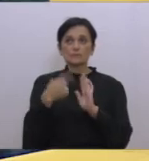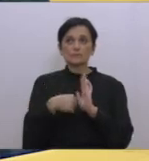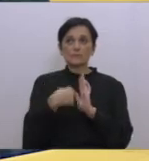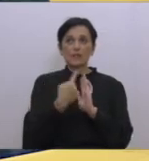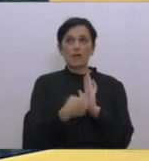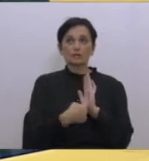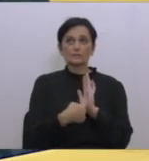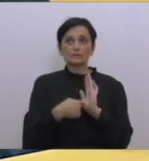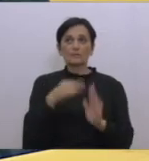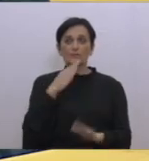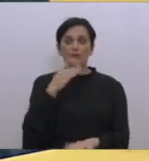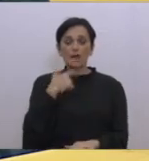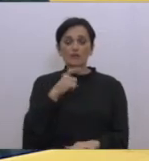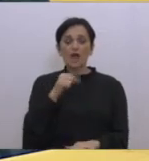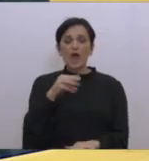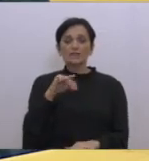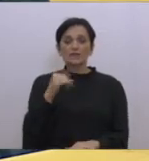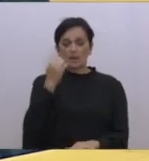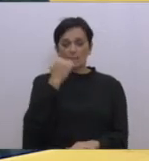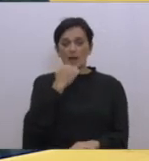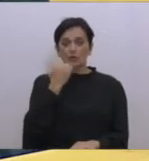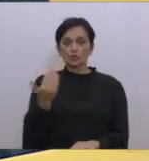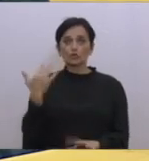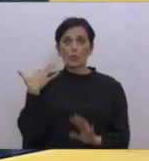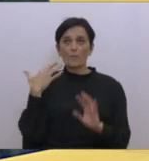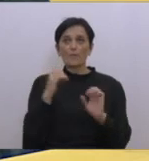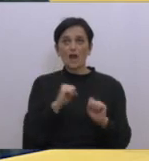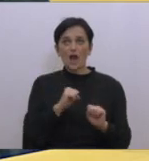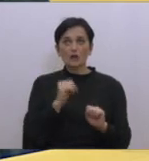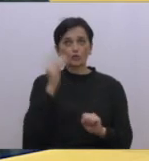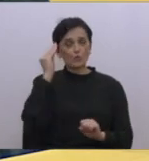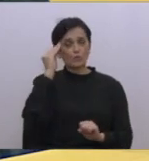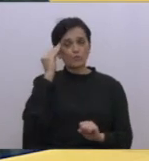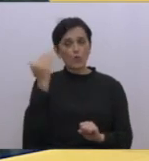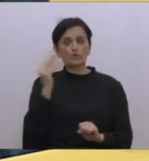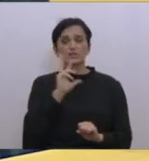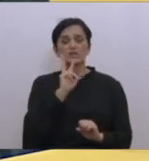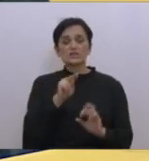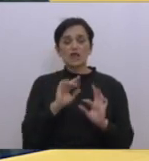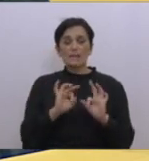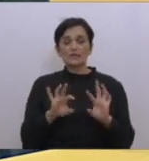შეკითხვებისთვის. ხალხთან ხატია, მადლობა მხარდაჭერისთვის და პოზიციის დაფიქსირებისთვის.